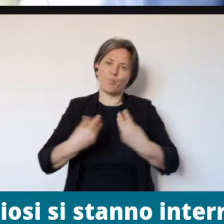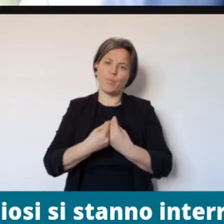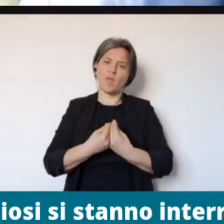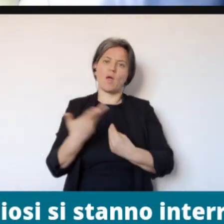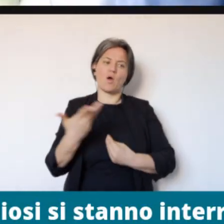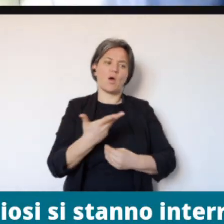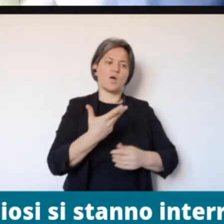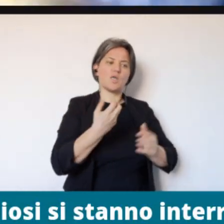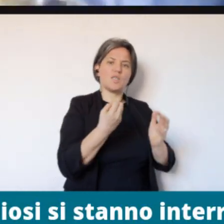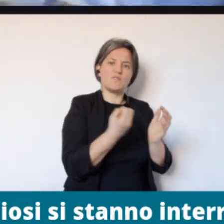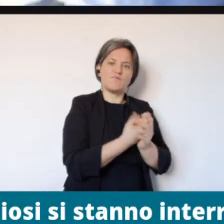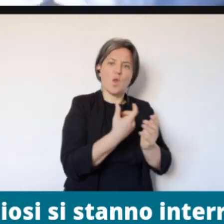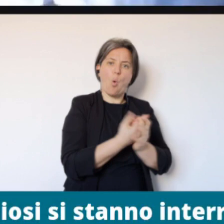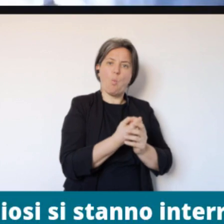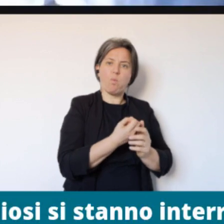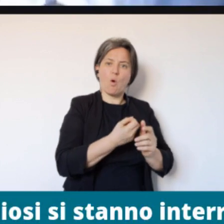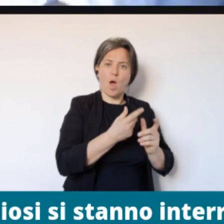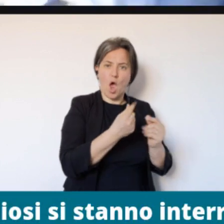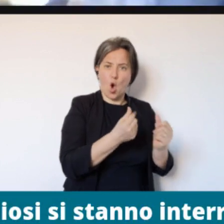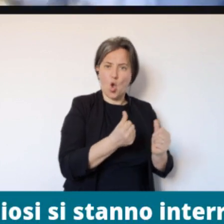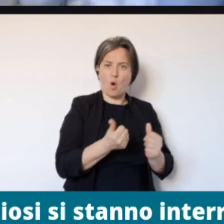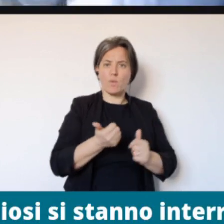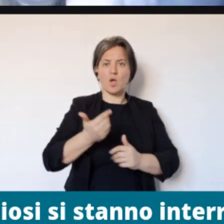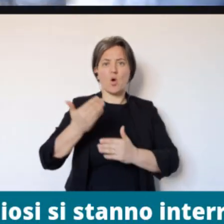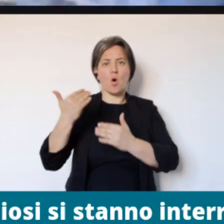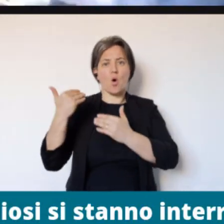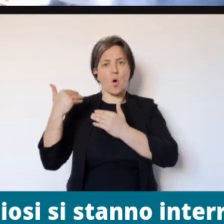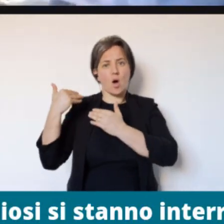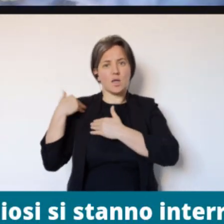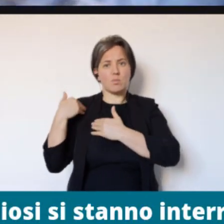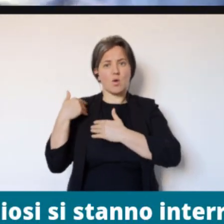responsabilità per il bene comune,